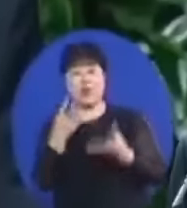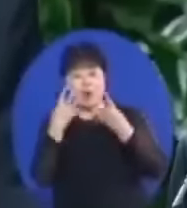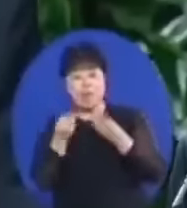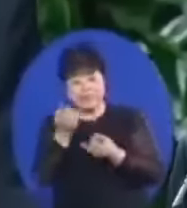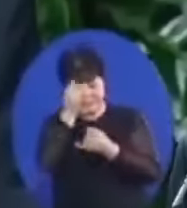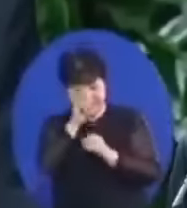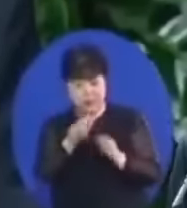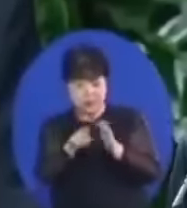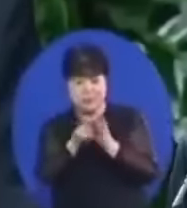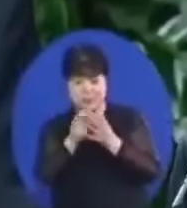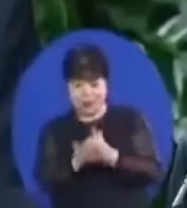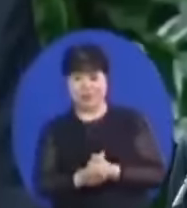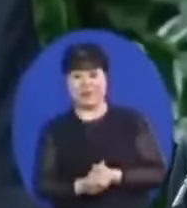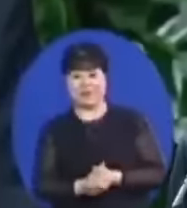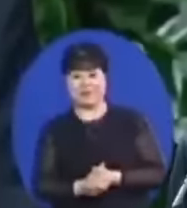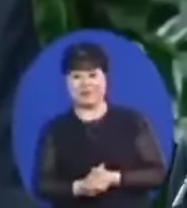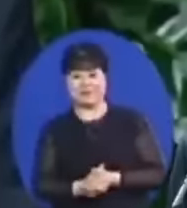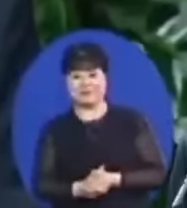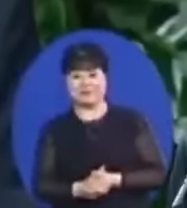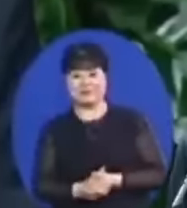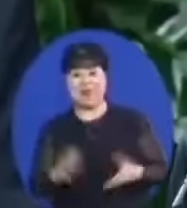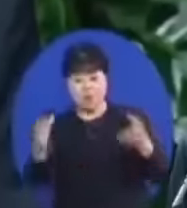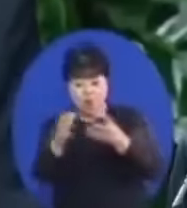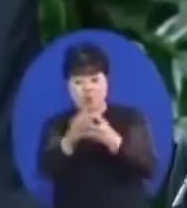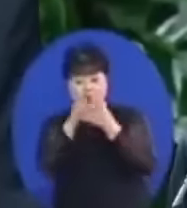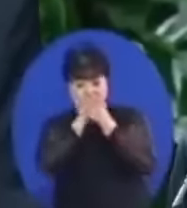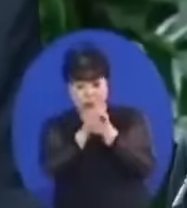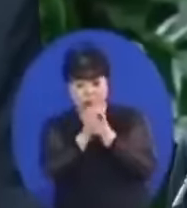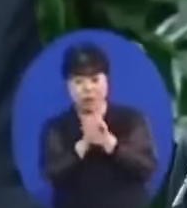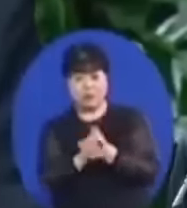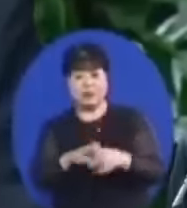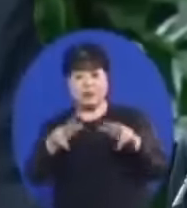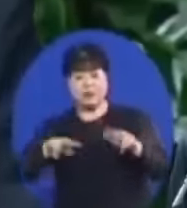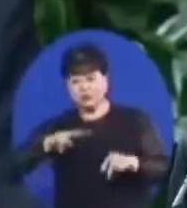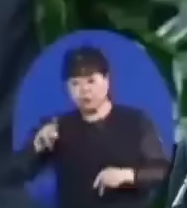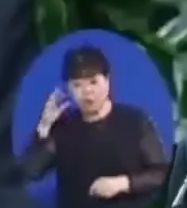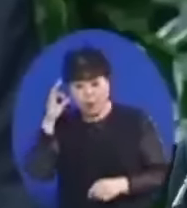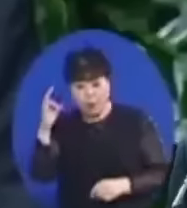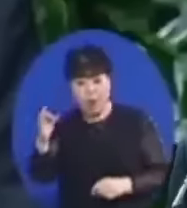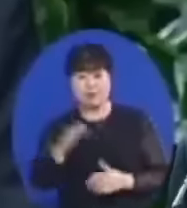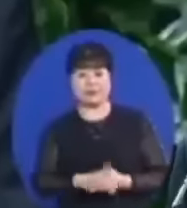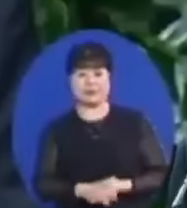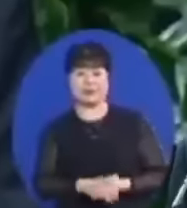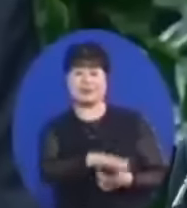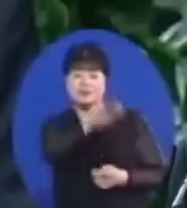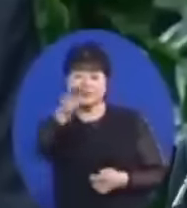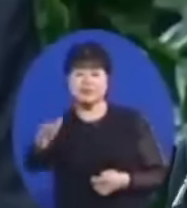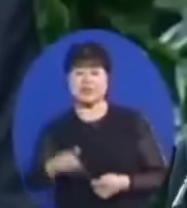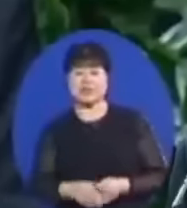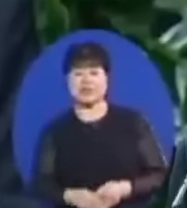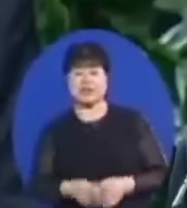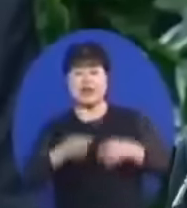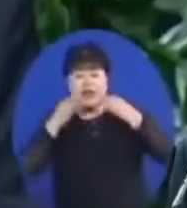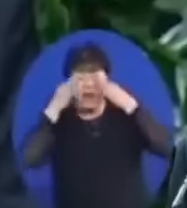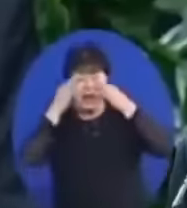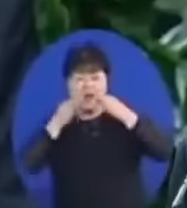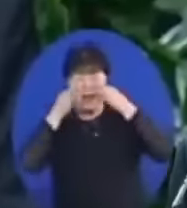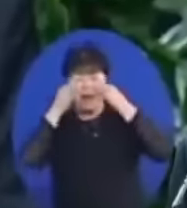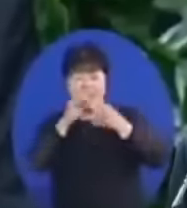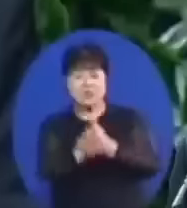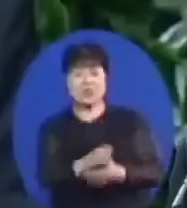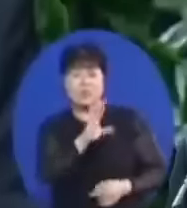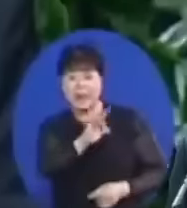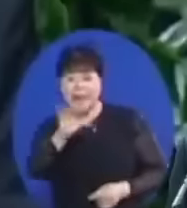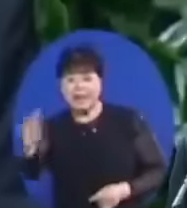많은 사람들과도 기도하고 몇 사람과 모여서도 기도했는데 지금 돌이켜보면은 우리가 있는 힘을 다해서 기도한